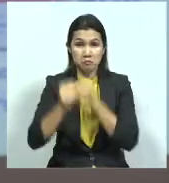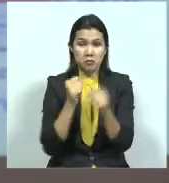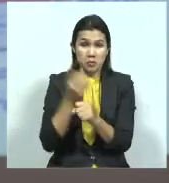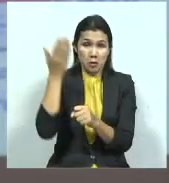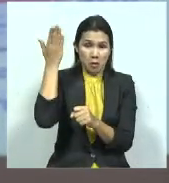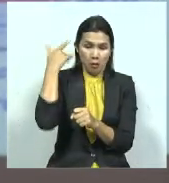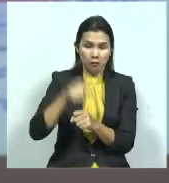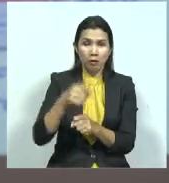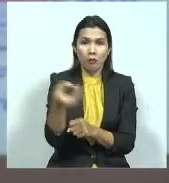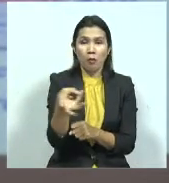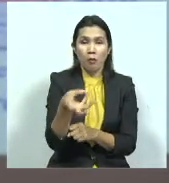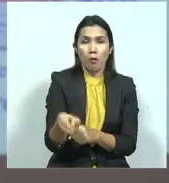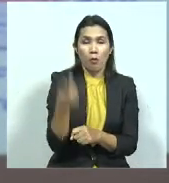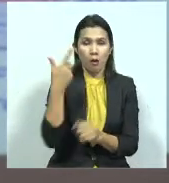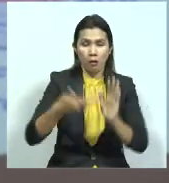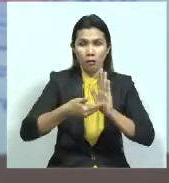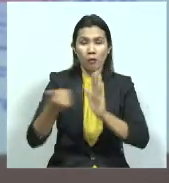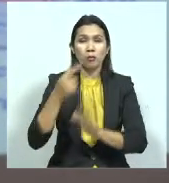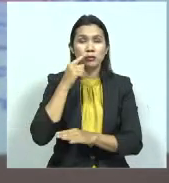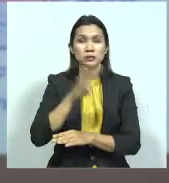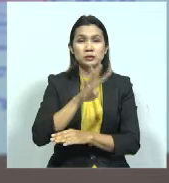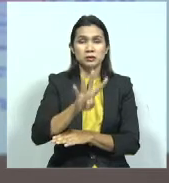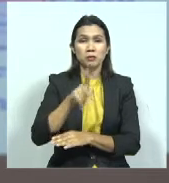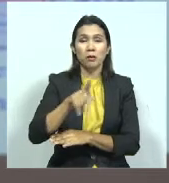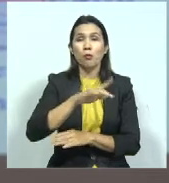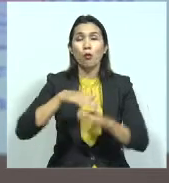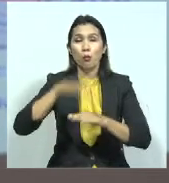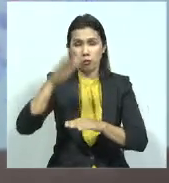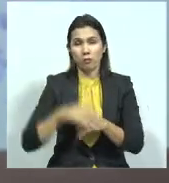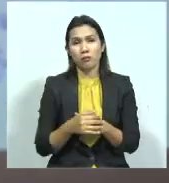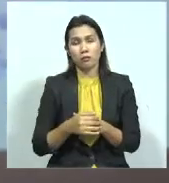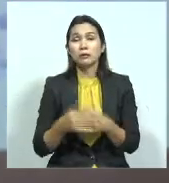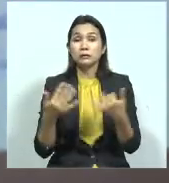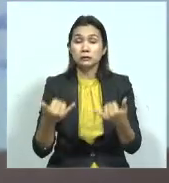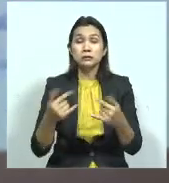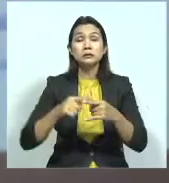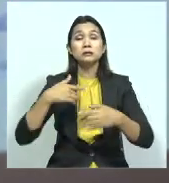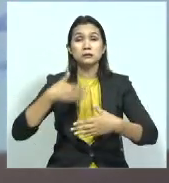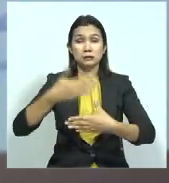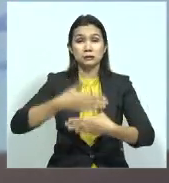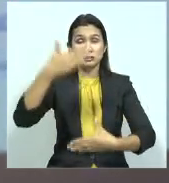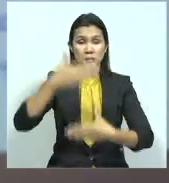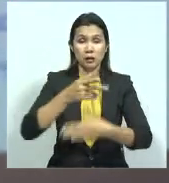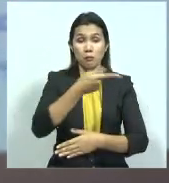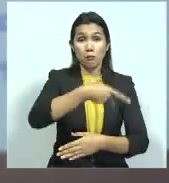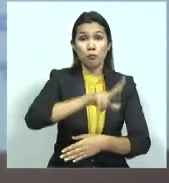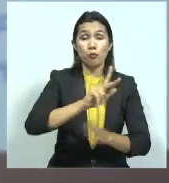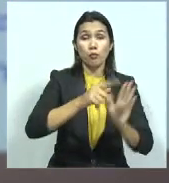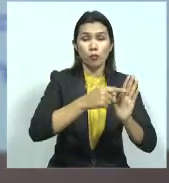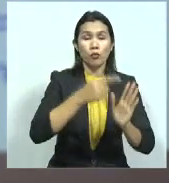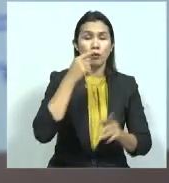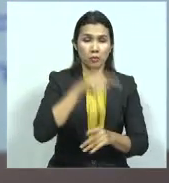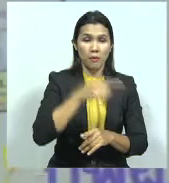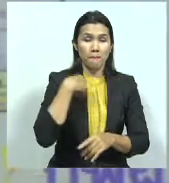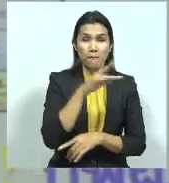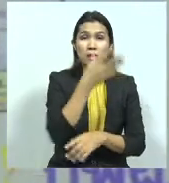ง 4,453 ล้านลูกบาศก์เมตรโดยขณะนี้นะคะเขื่อนภูมิพลเหลือน้ำใช้อยู่ที่